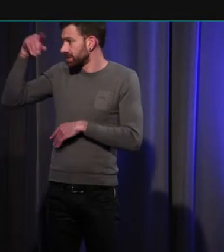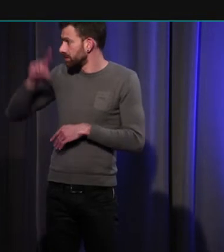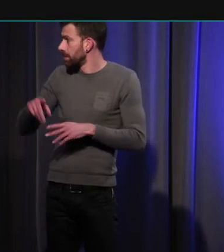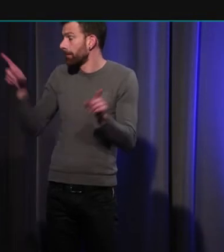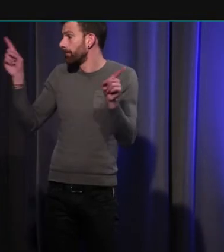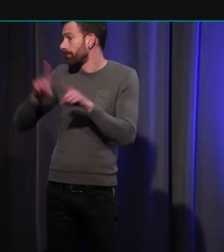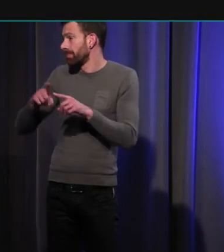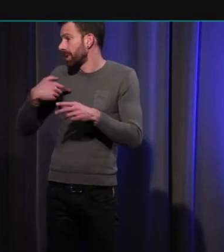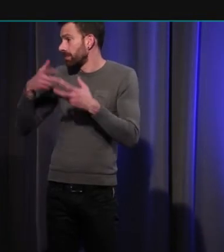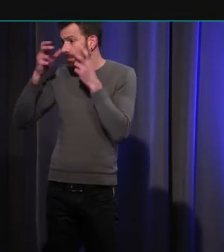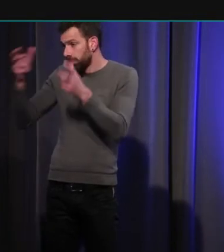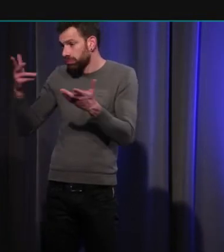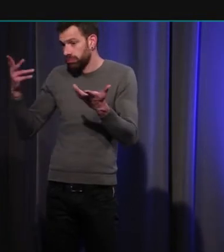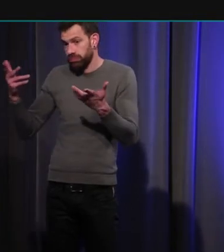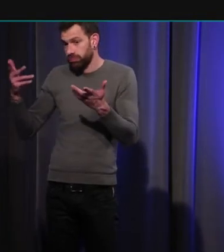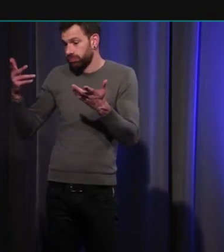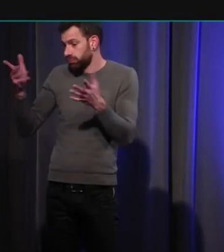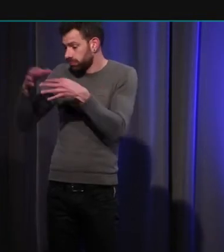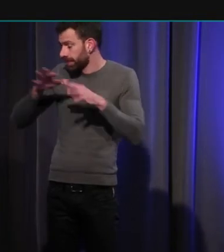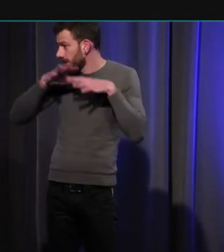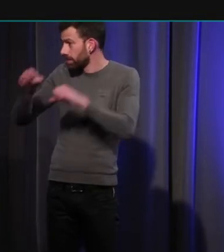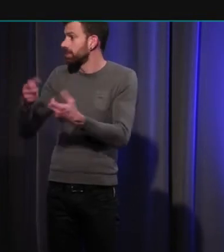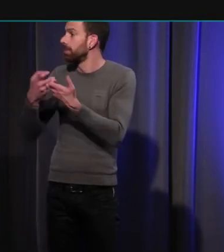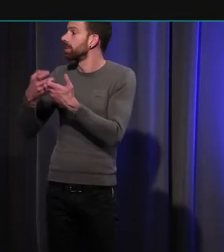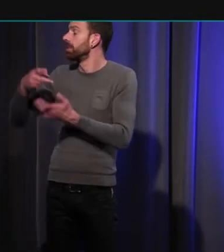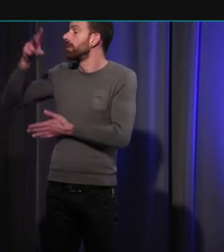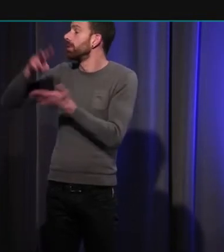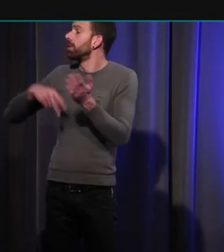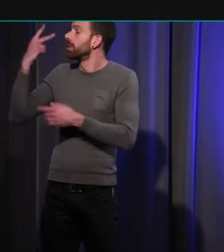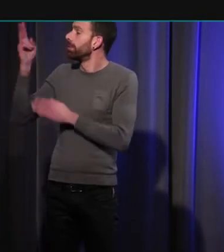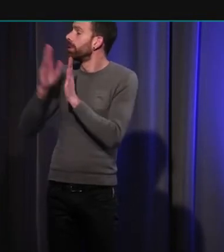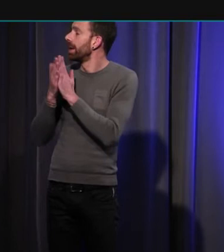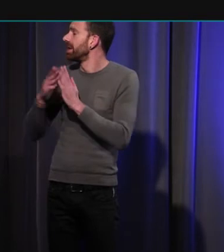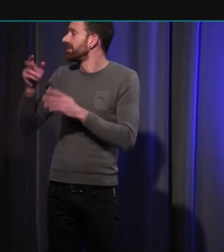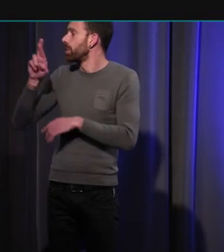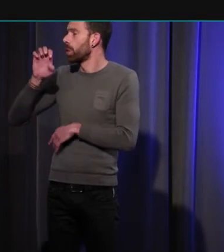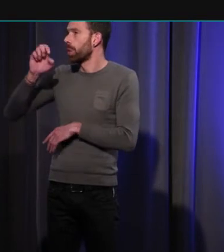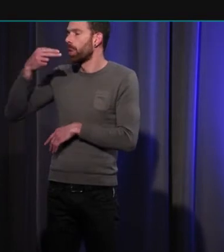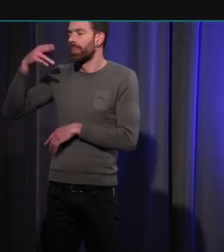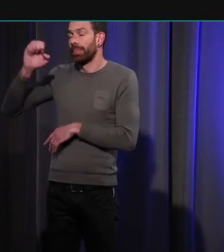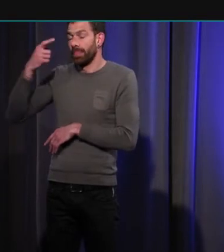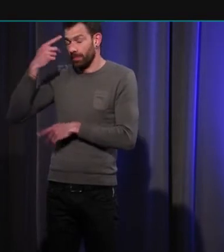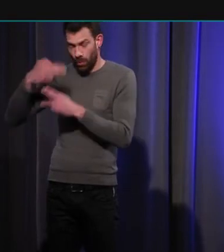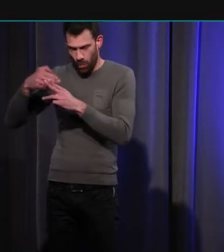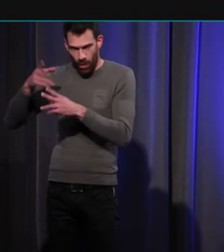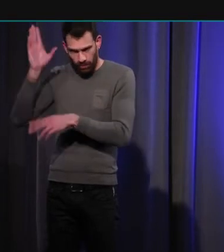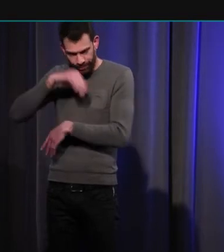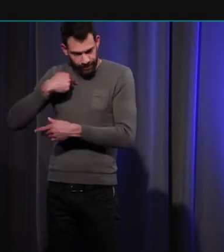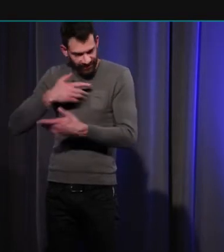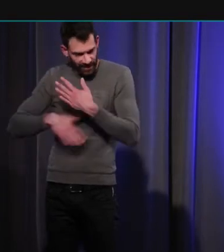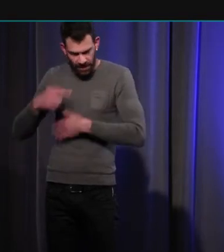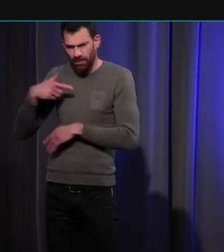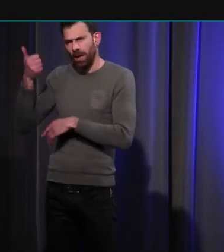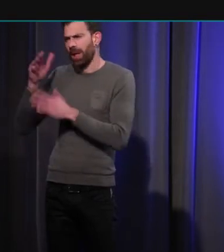le colonialisme si vous lisez le grand renaît enfin j'ai oublié son nom de là je suis trop fier il ya un très bon livre